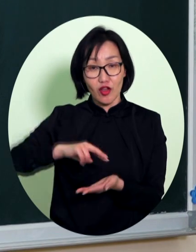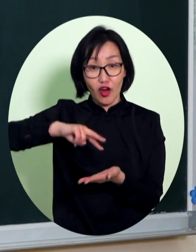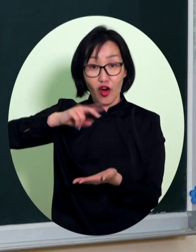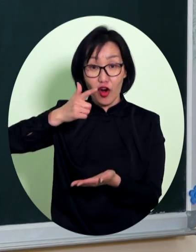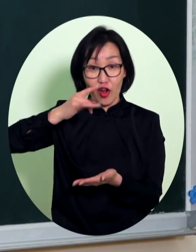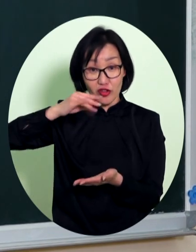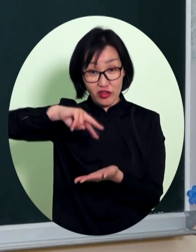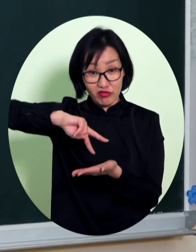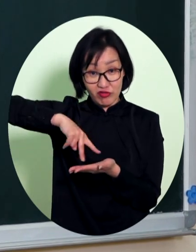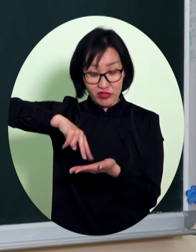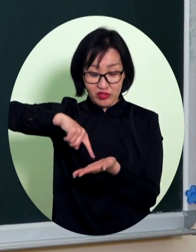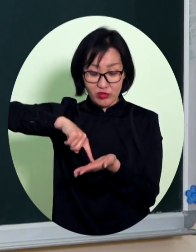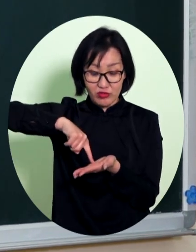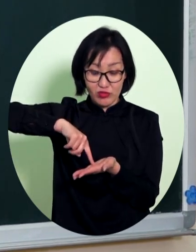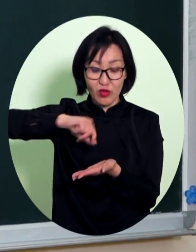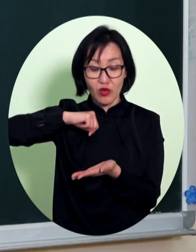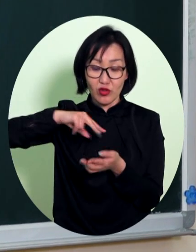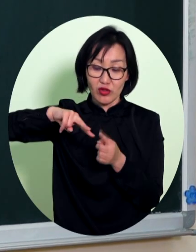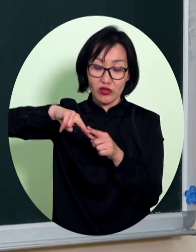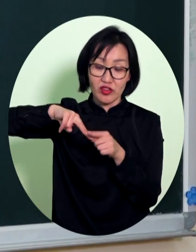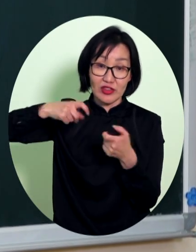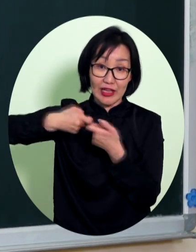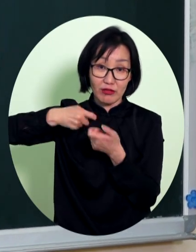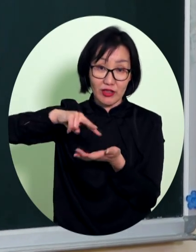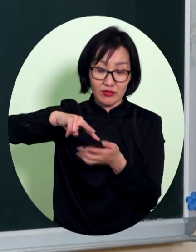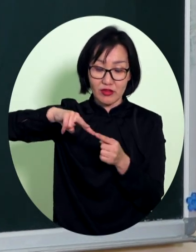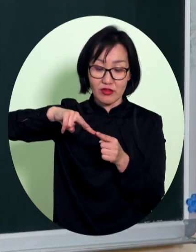дурын арай тустай